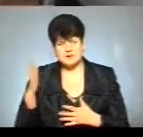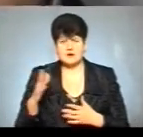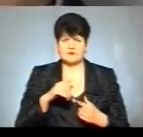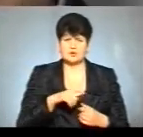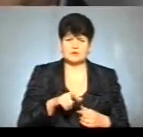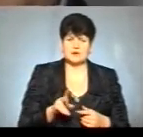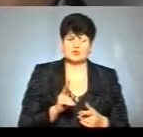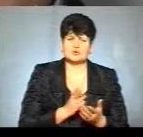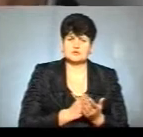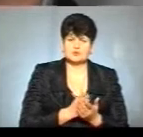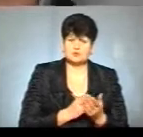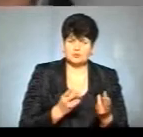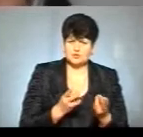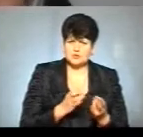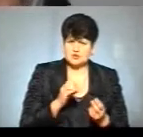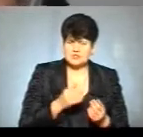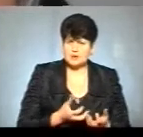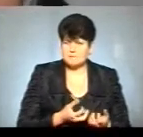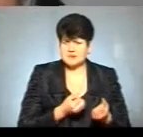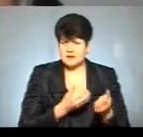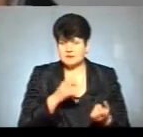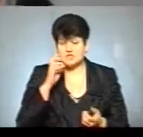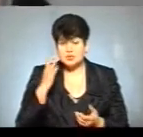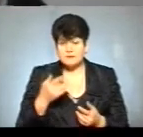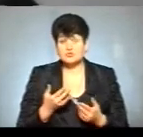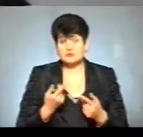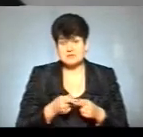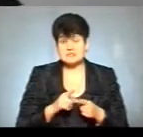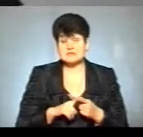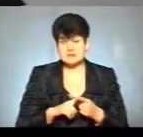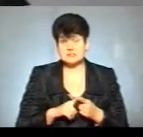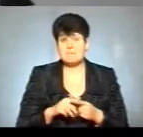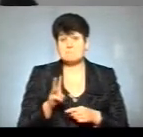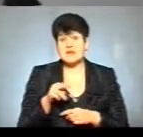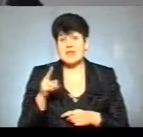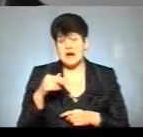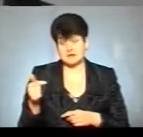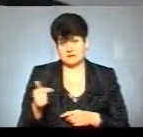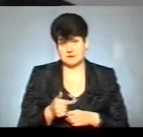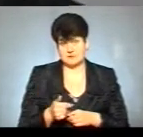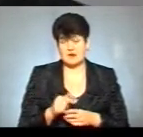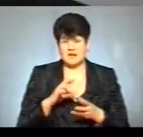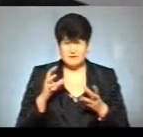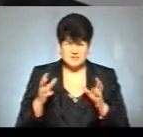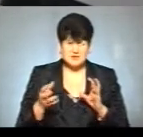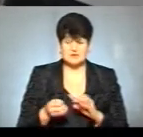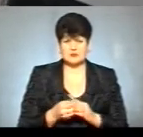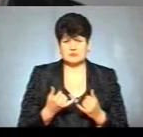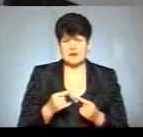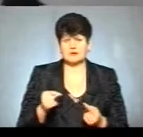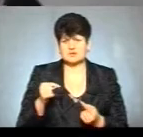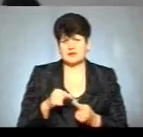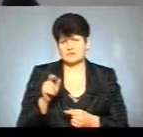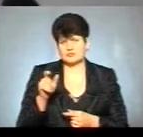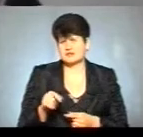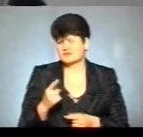які заслуговують і потребують соціальної підтримки держави, то, звичайно, це виливається в мільярди гривень. Але в цілому для конкретної людини, ну,